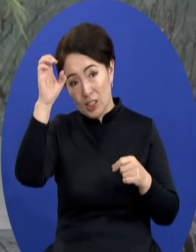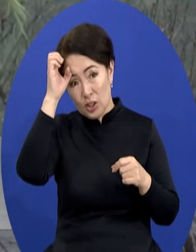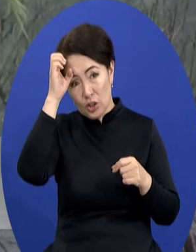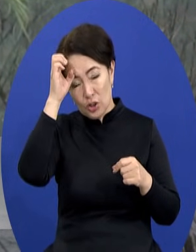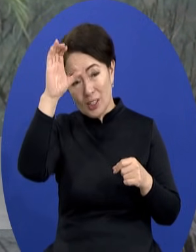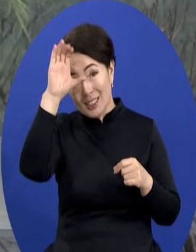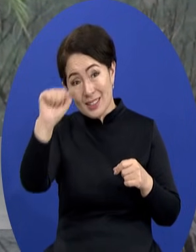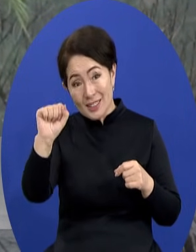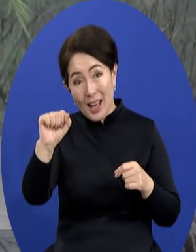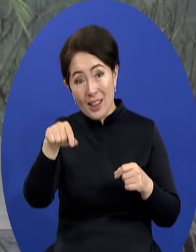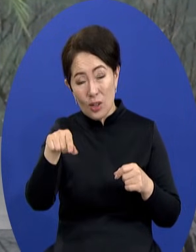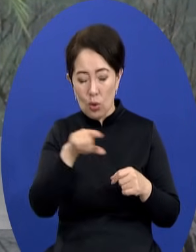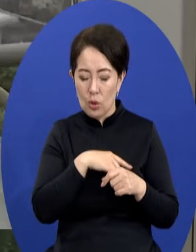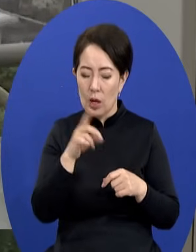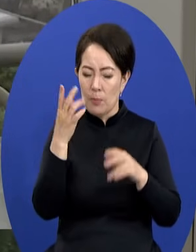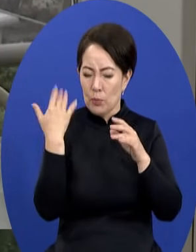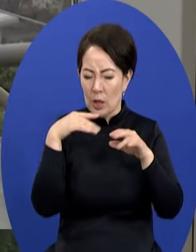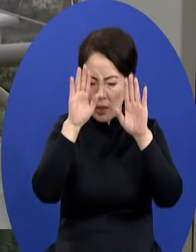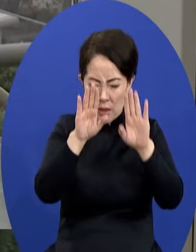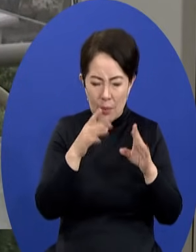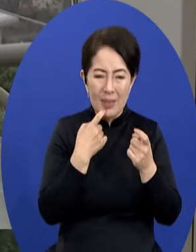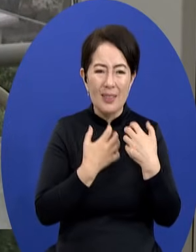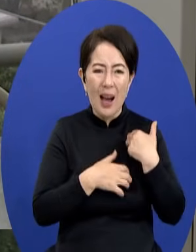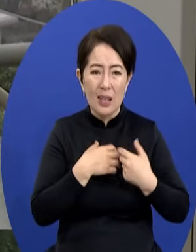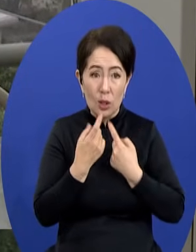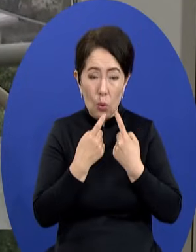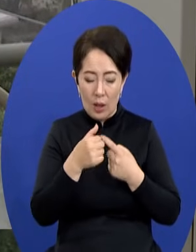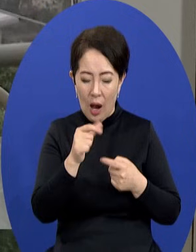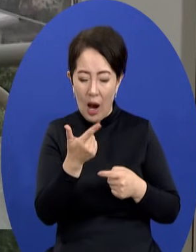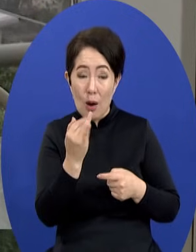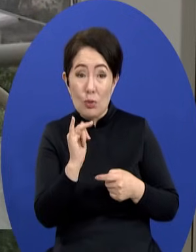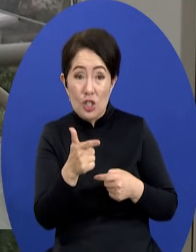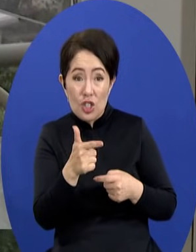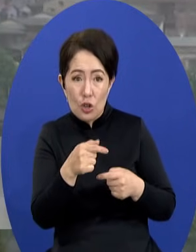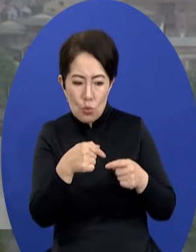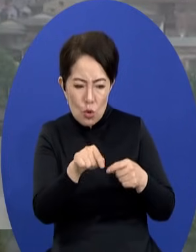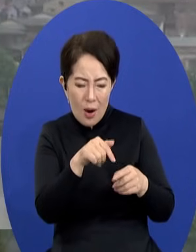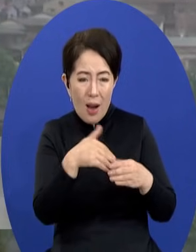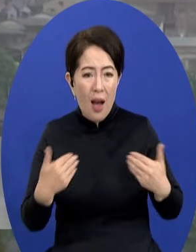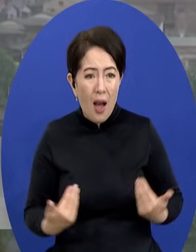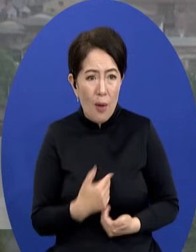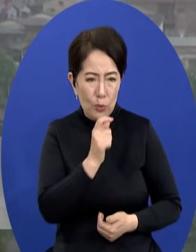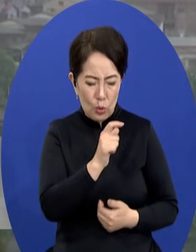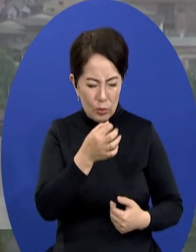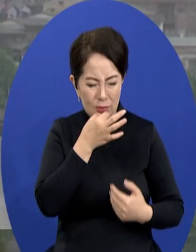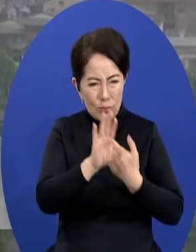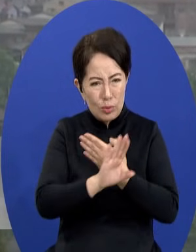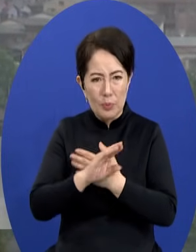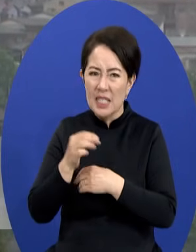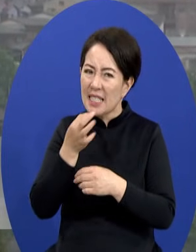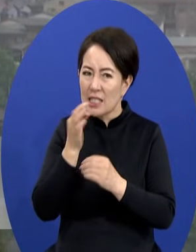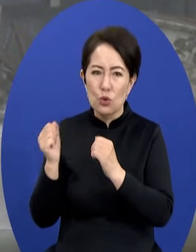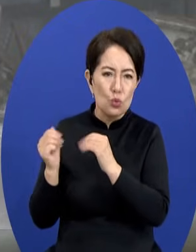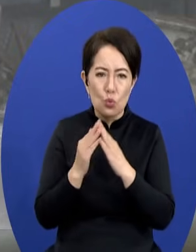гарагт танхимынхаа сайд нартай яралтай хуралдаа хийсэн. Тэрээр гамшигын бүсэд амьдарч байгаа иргэдийг сэрэмжтэй нүүлгэн